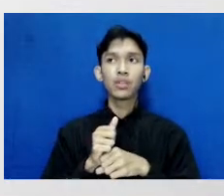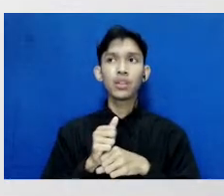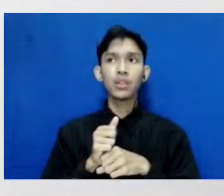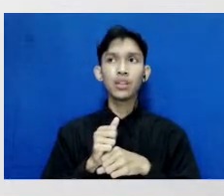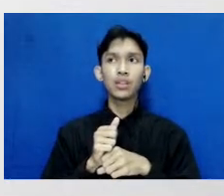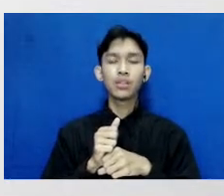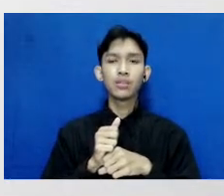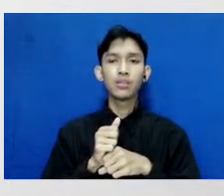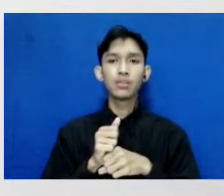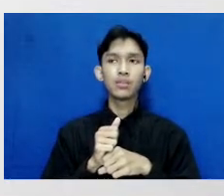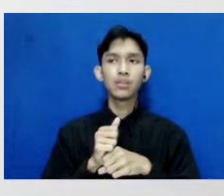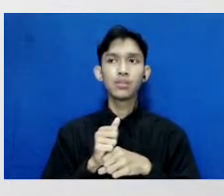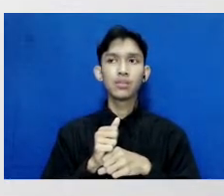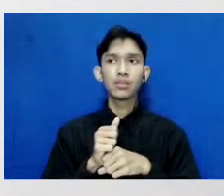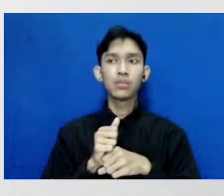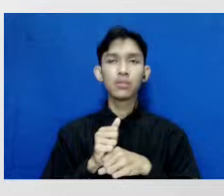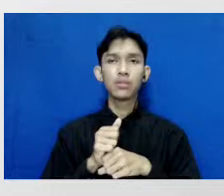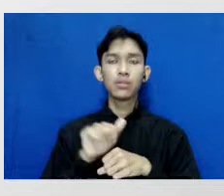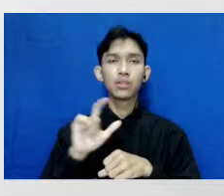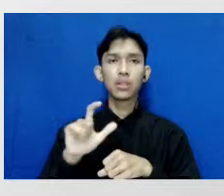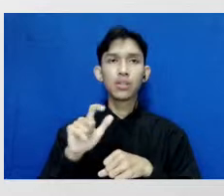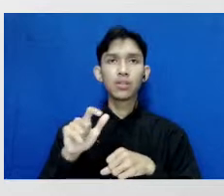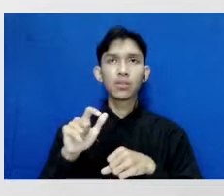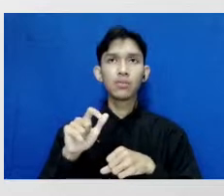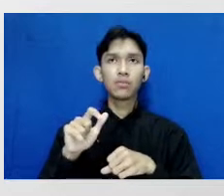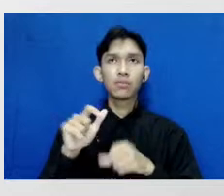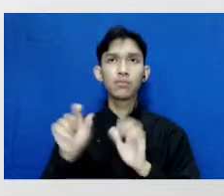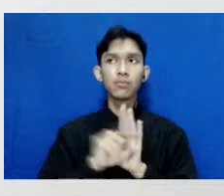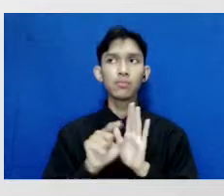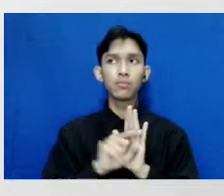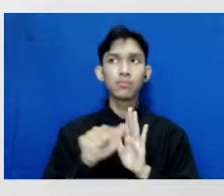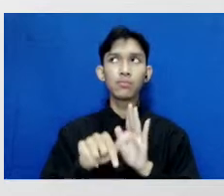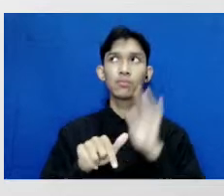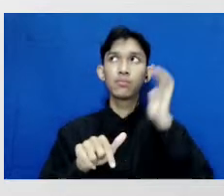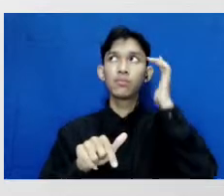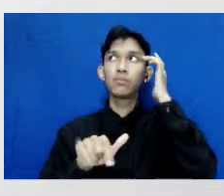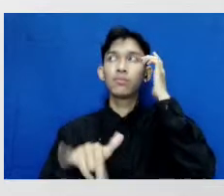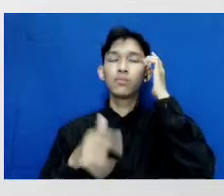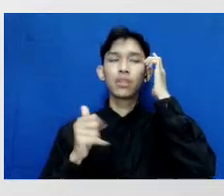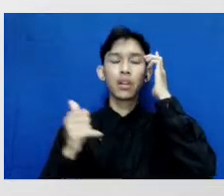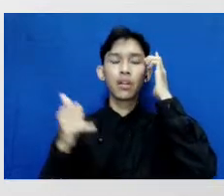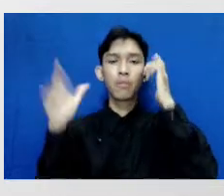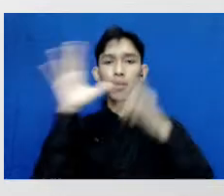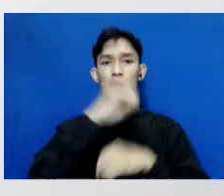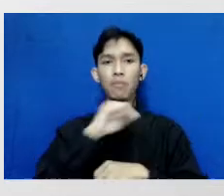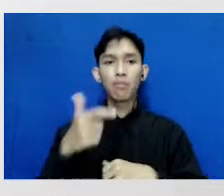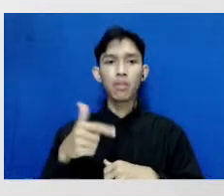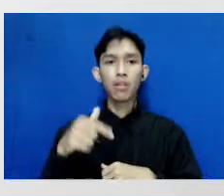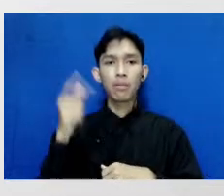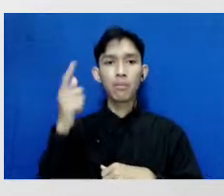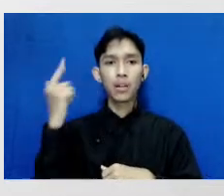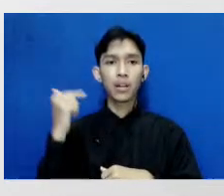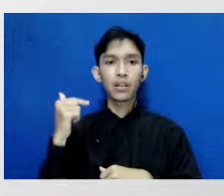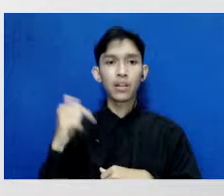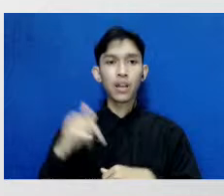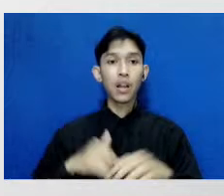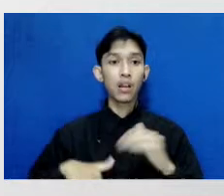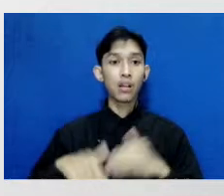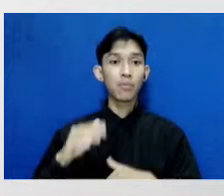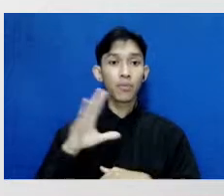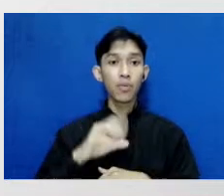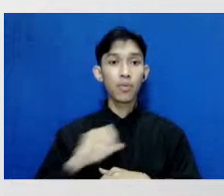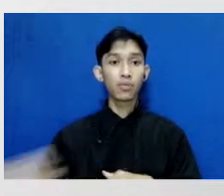tanggung jawab dari secara konstitusional itu menjadi terbagi. Apa yang coba saya pahami adalah pemerintah lebih